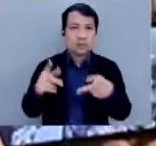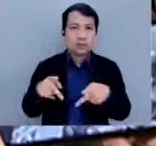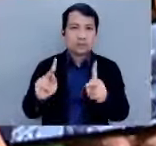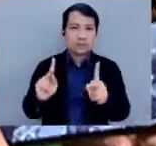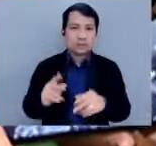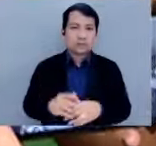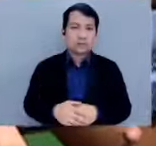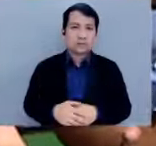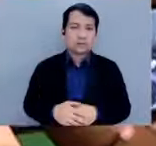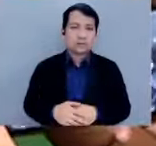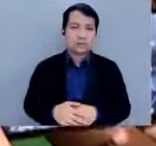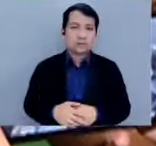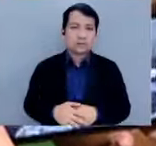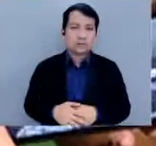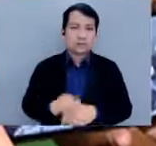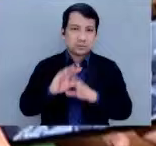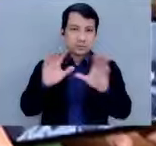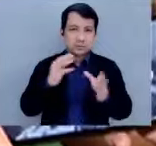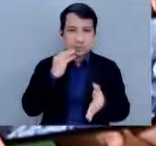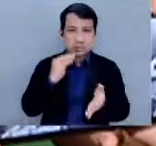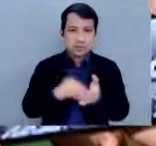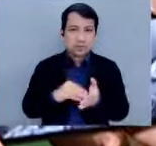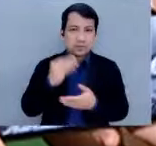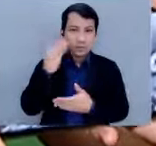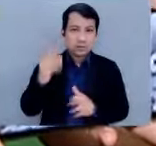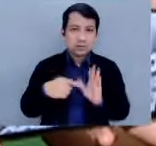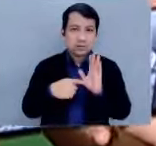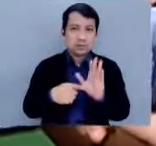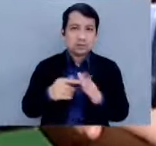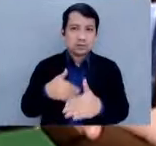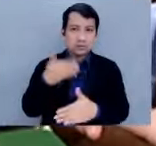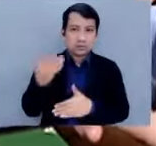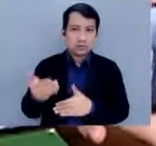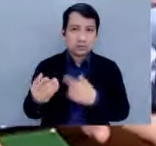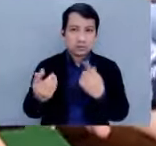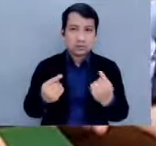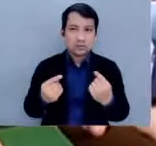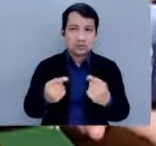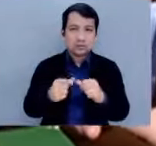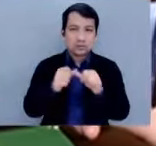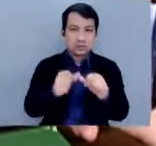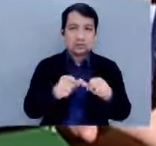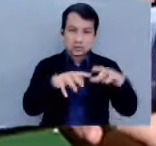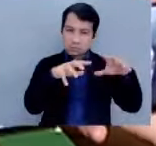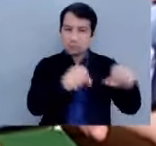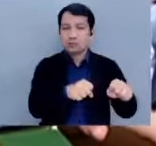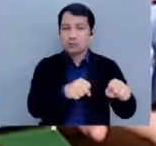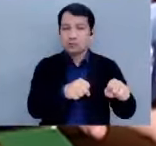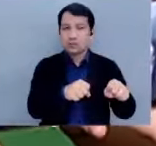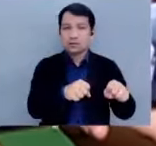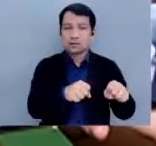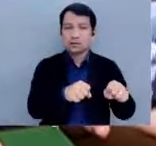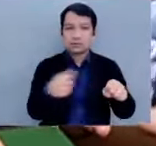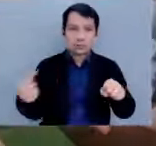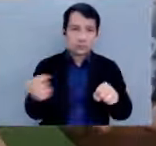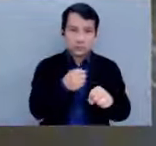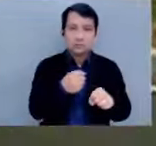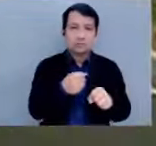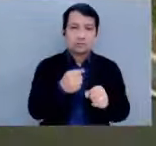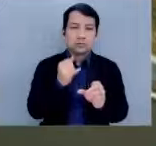think that is a clear message to everybody. Next time gagawin nyo yung tutuluyan talaga namin kayo, i-impound talaga namin kayo.